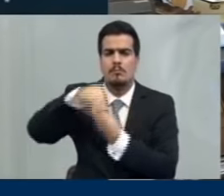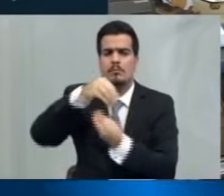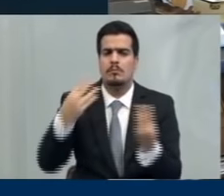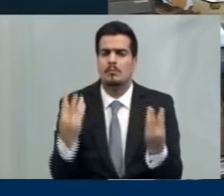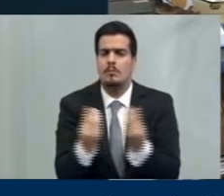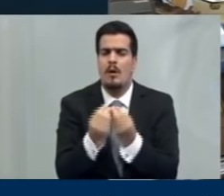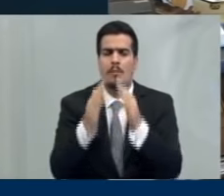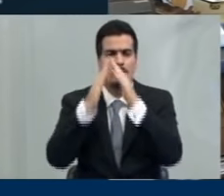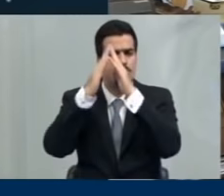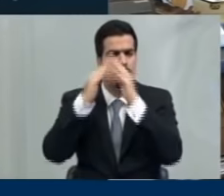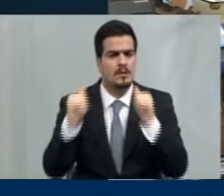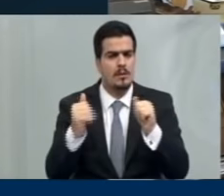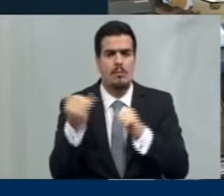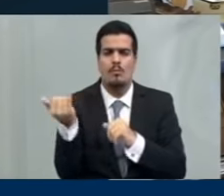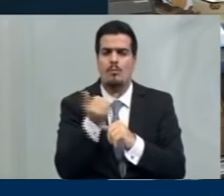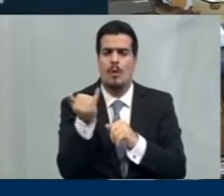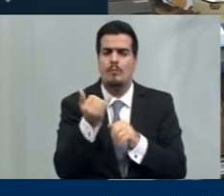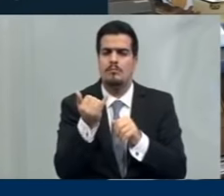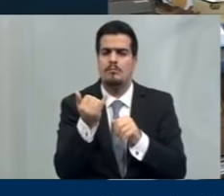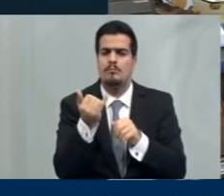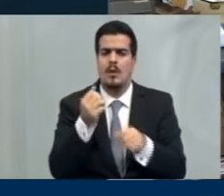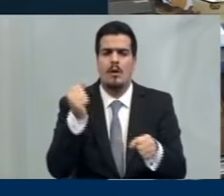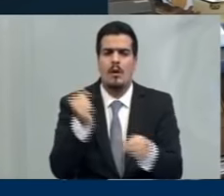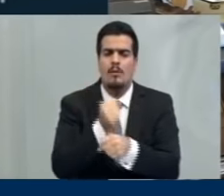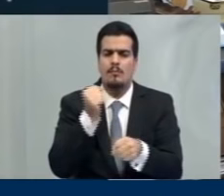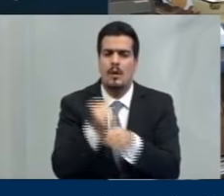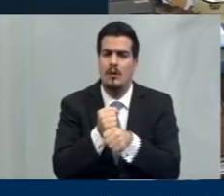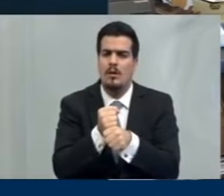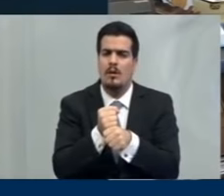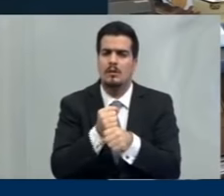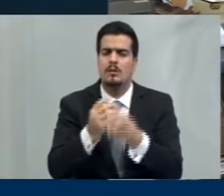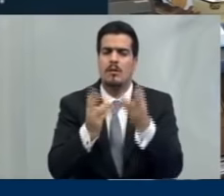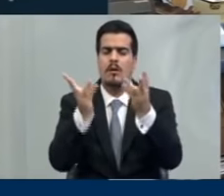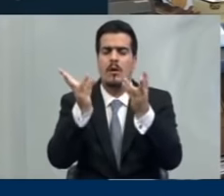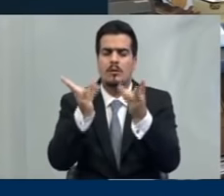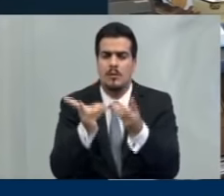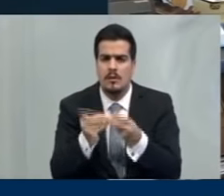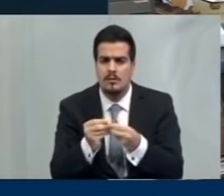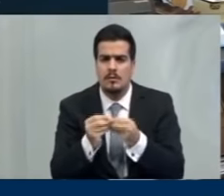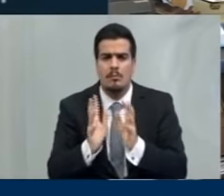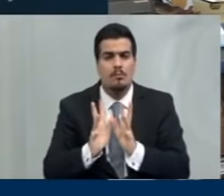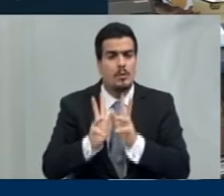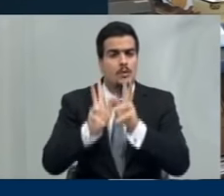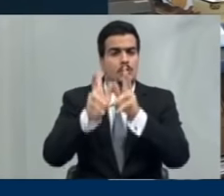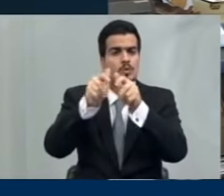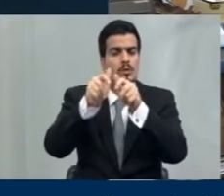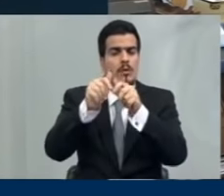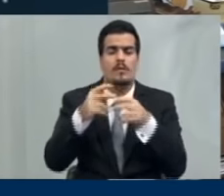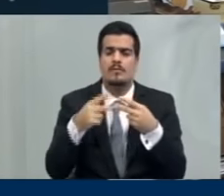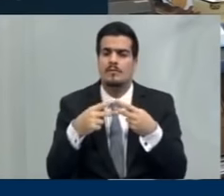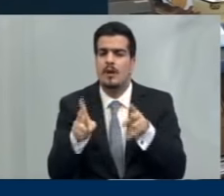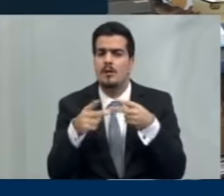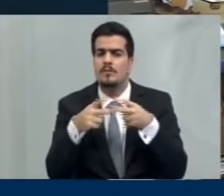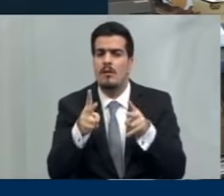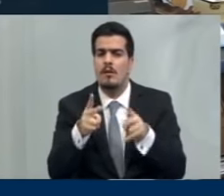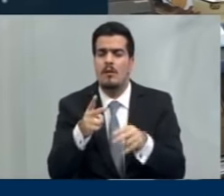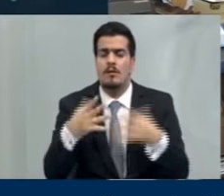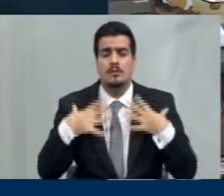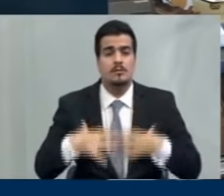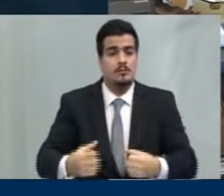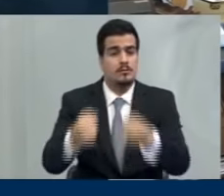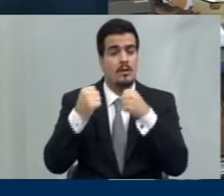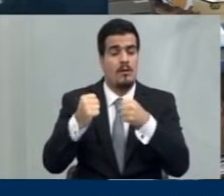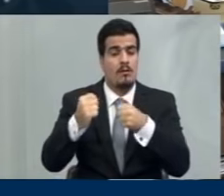مصر، يتخلله إجراء جولات ميدانية لعدد من المشروعات ضمن قطاعات التنمية والصحة